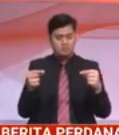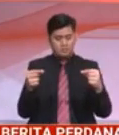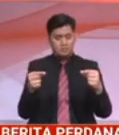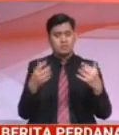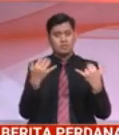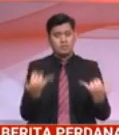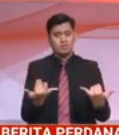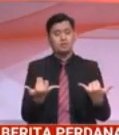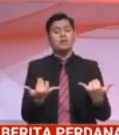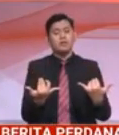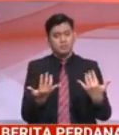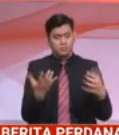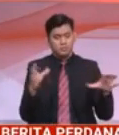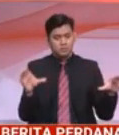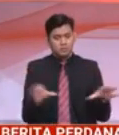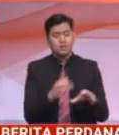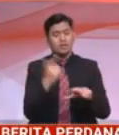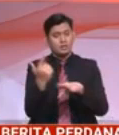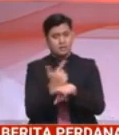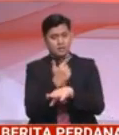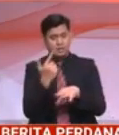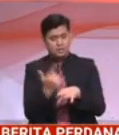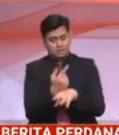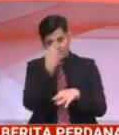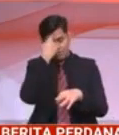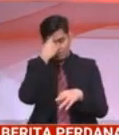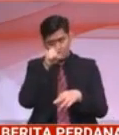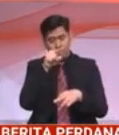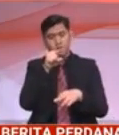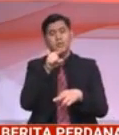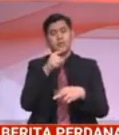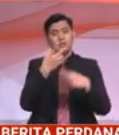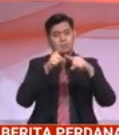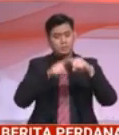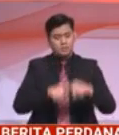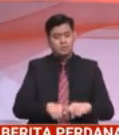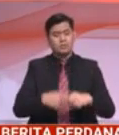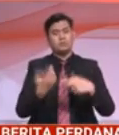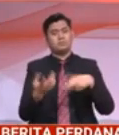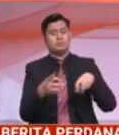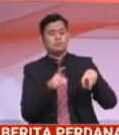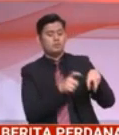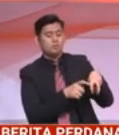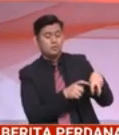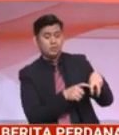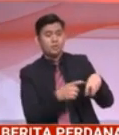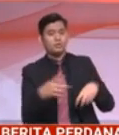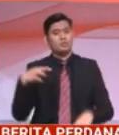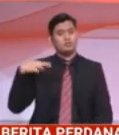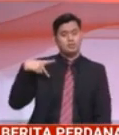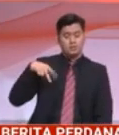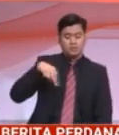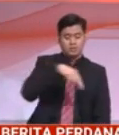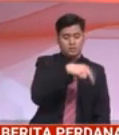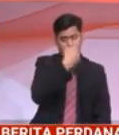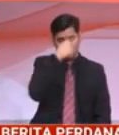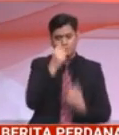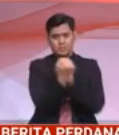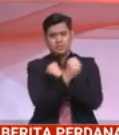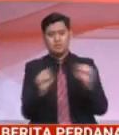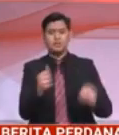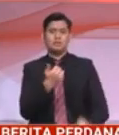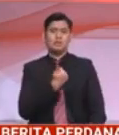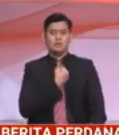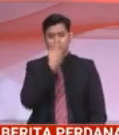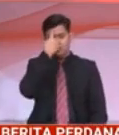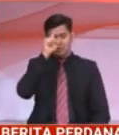lutut kakinya. Jelas atlet berusia 28 tahun itu, situasi ini memberi masa untuk mempersiapkan diri bagi melayakkan diri ke